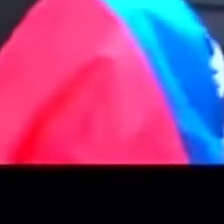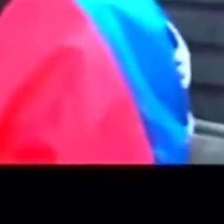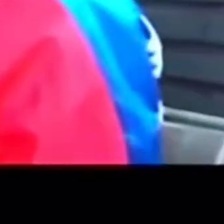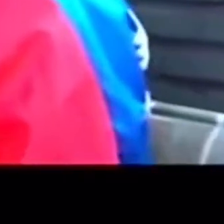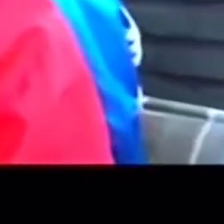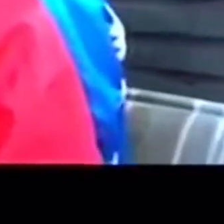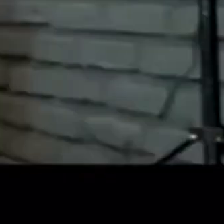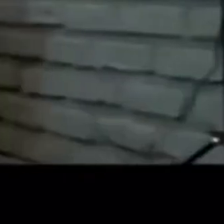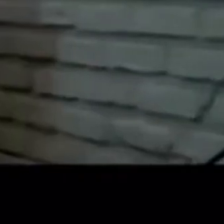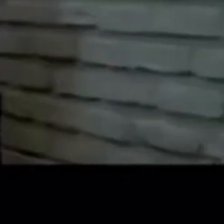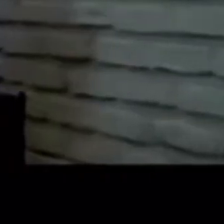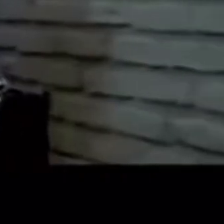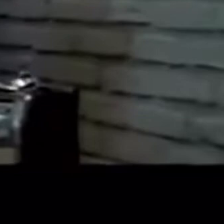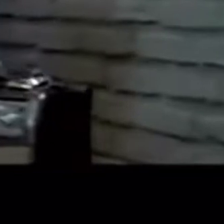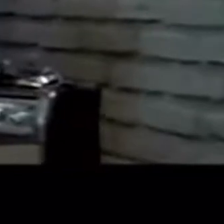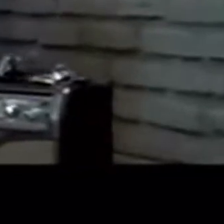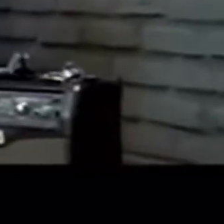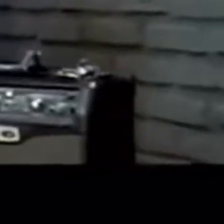Zikuoneka ngati